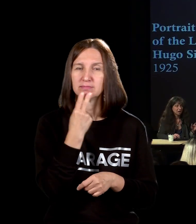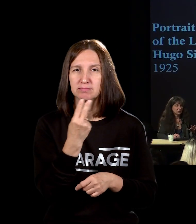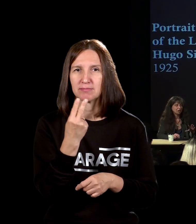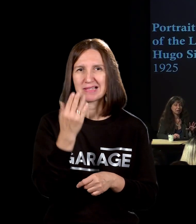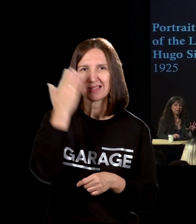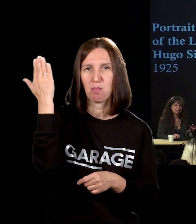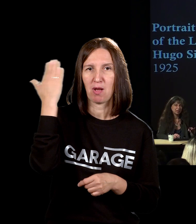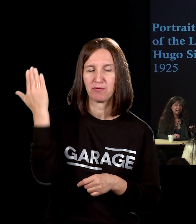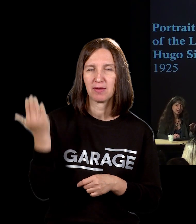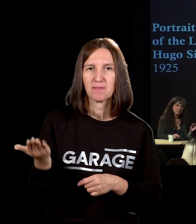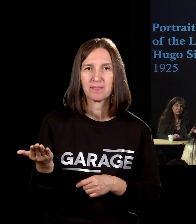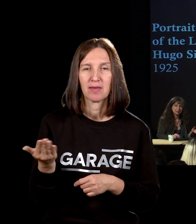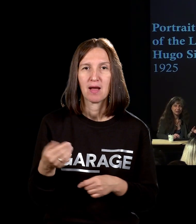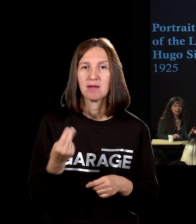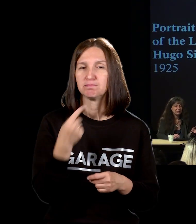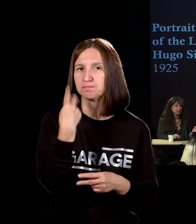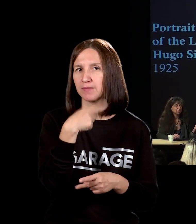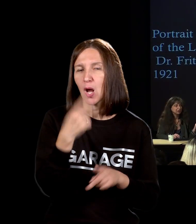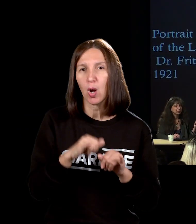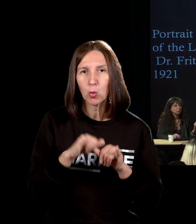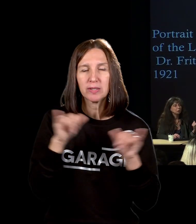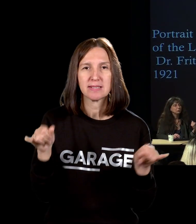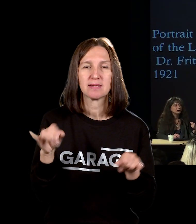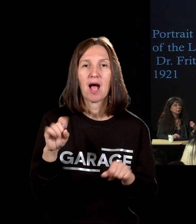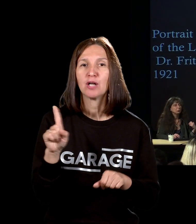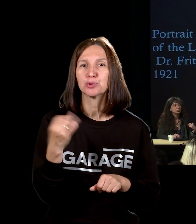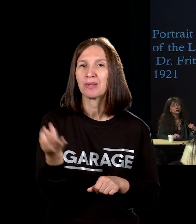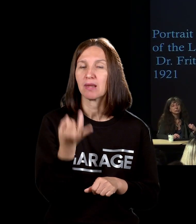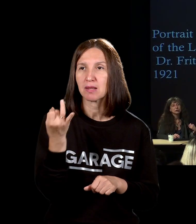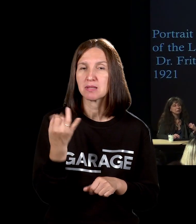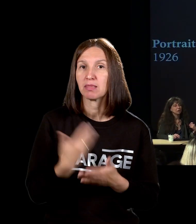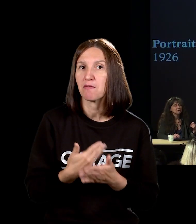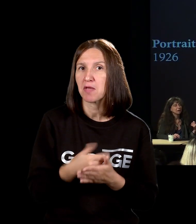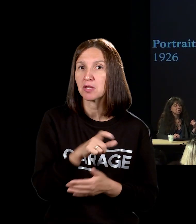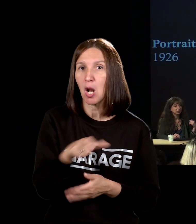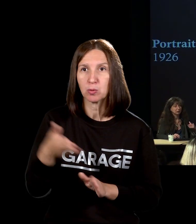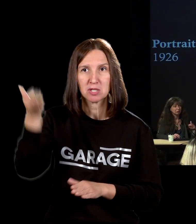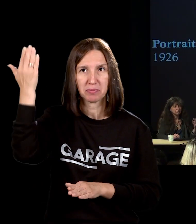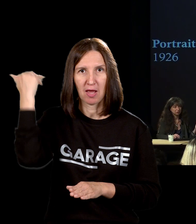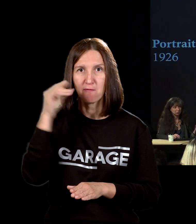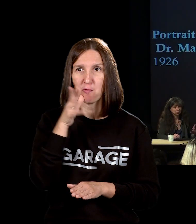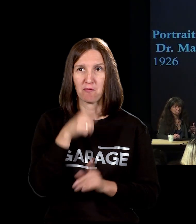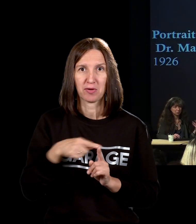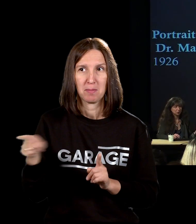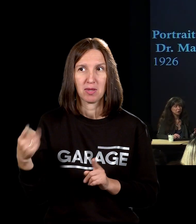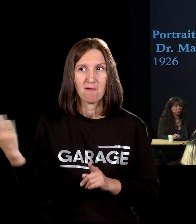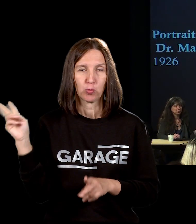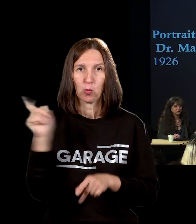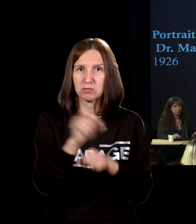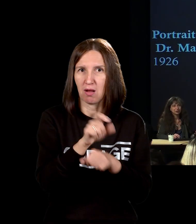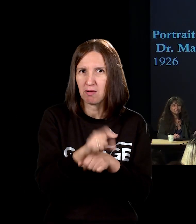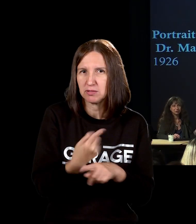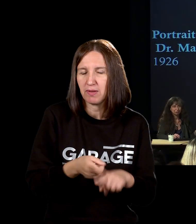забавные. Они гротескные. И интересно то, что, видимо, людям того времени, как бы этим